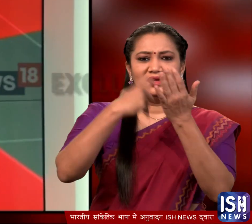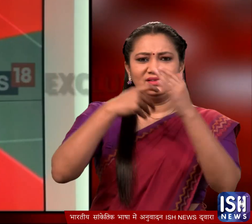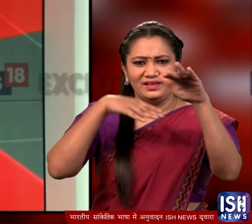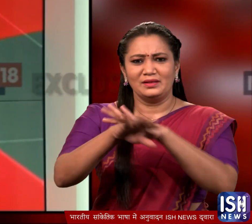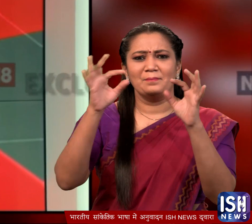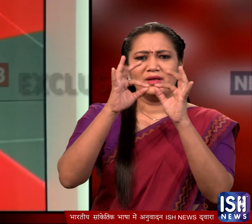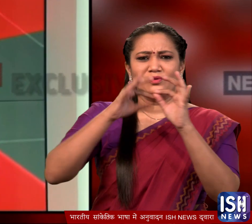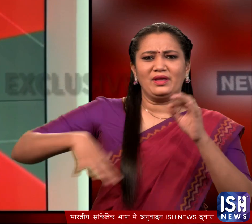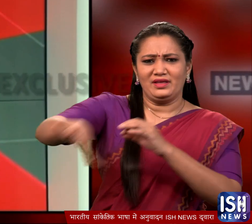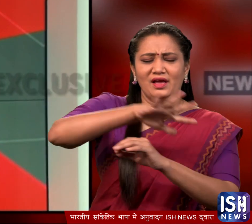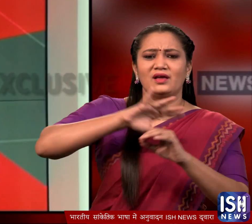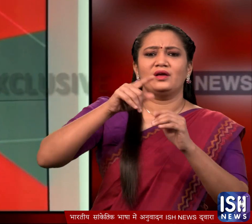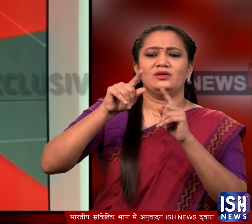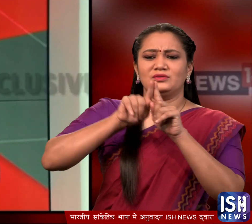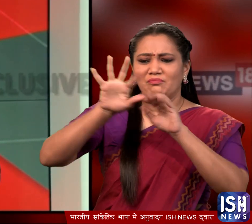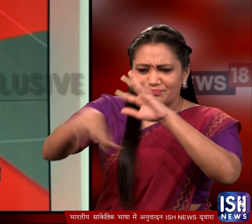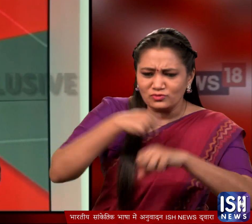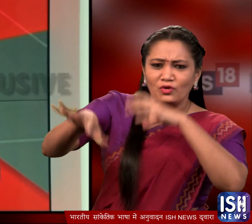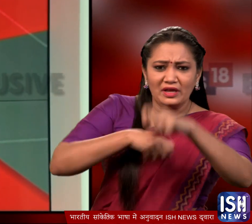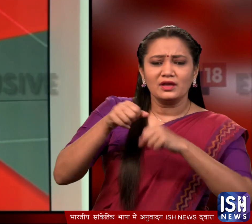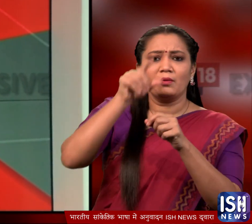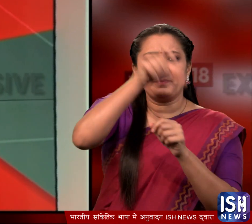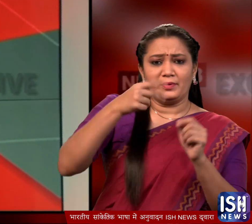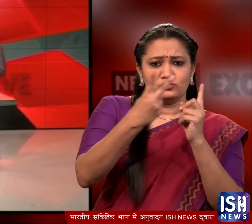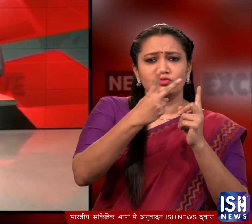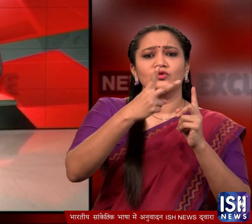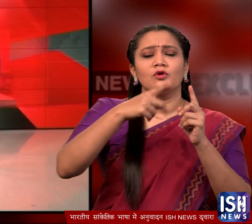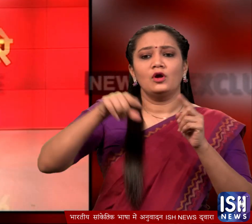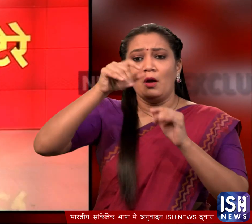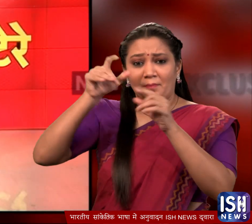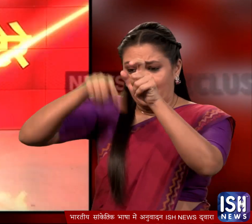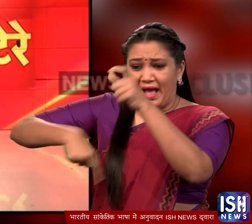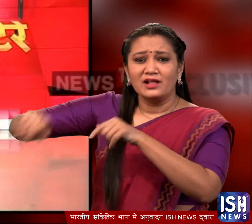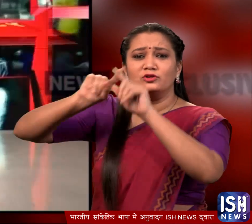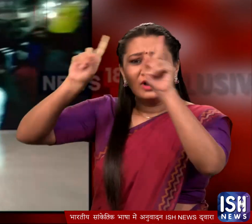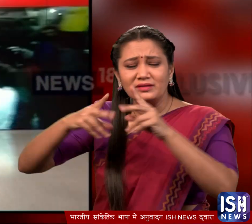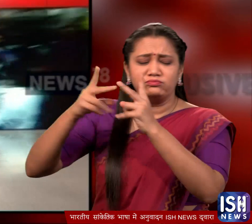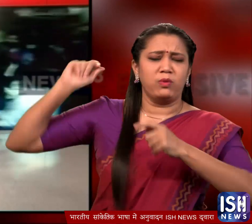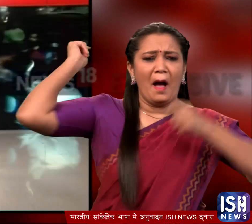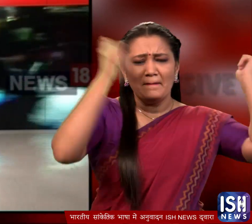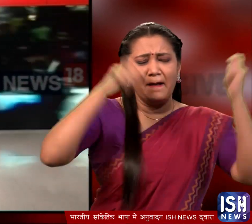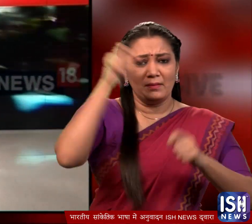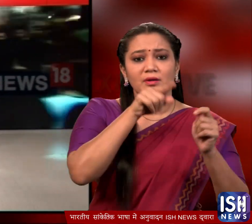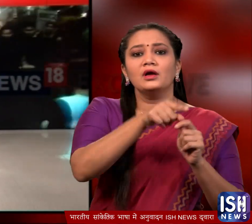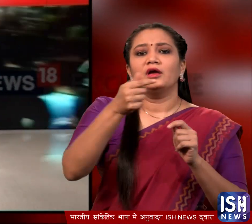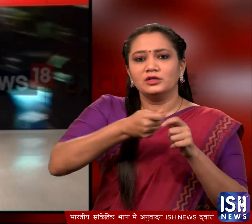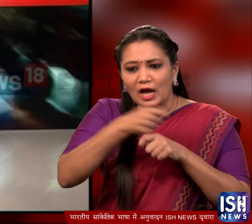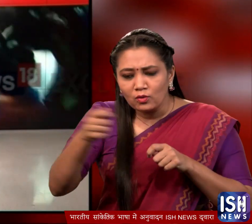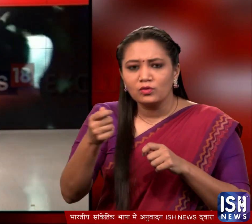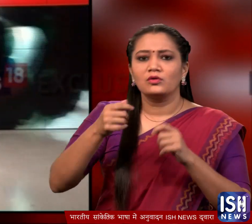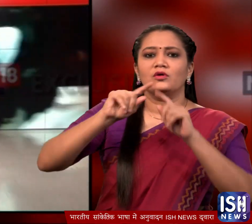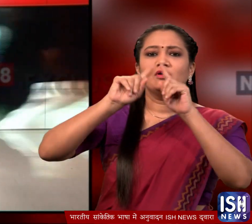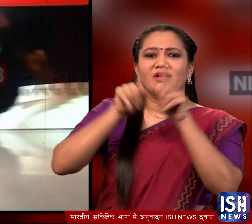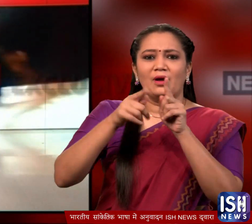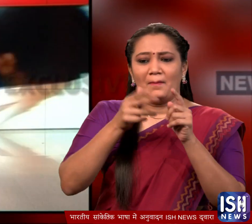हरियाणा के बहादुरगढ़ में लूट के इरादे से पहुंचे दो आरोपियों की भीड़ ने जमकर पिटाई कर दी। बताया गया कि आरोपी चाकू और पिस्तौल के दम पर गहनों